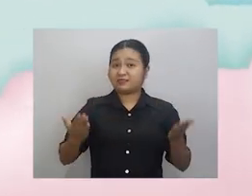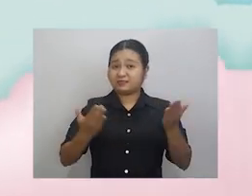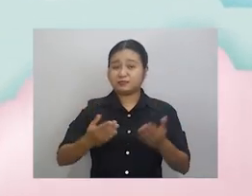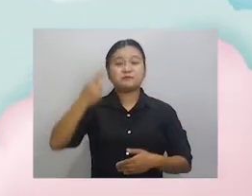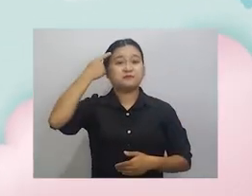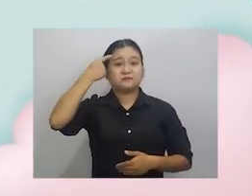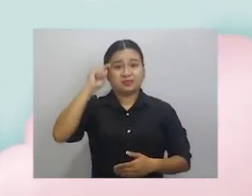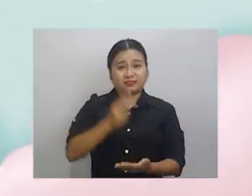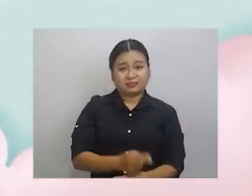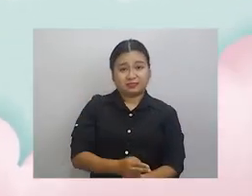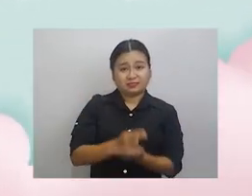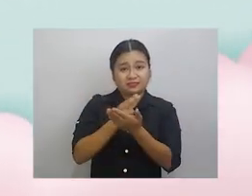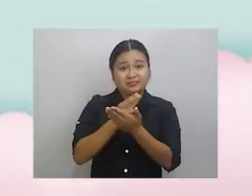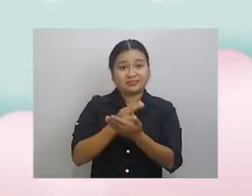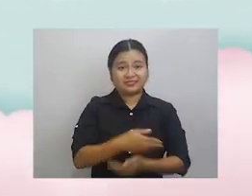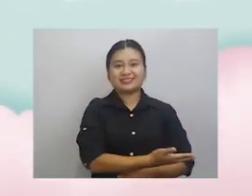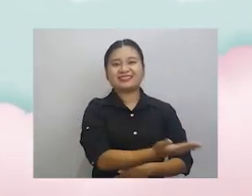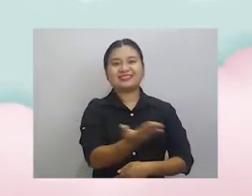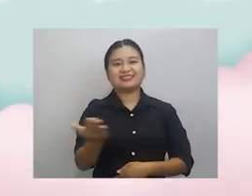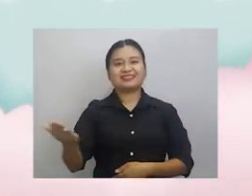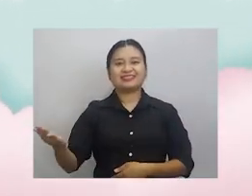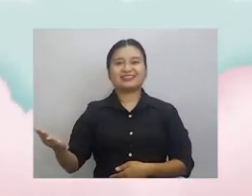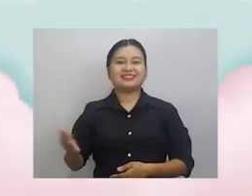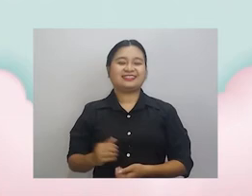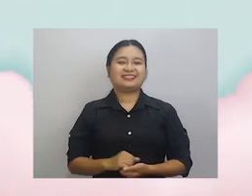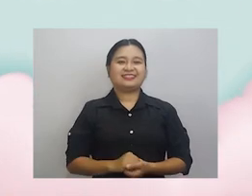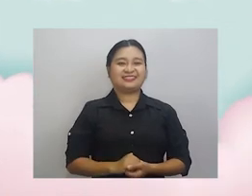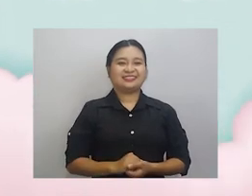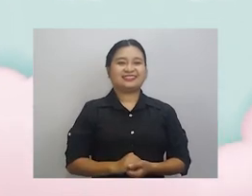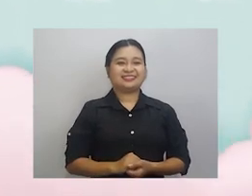nandito ako para ika'y